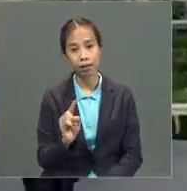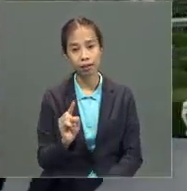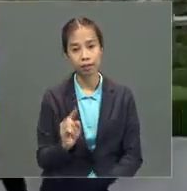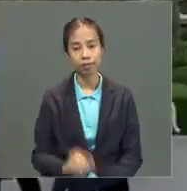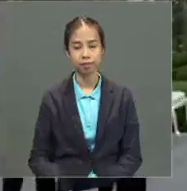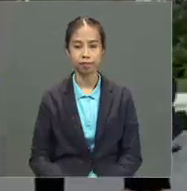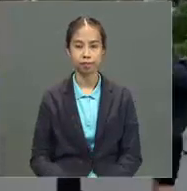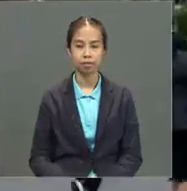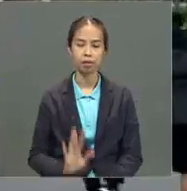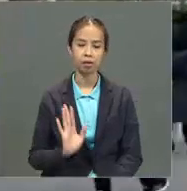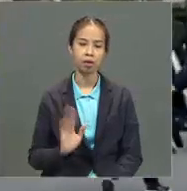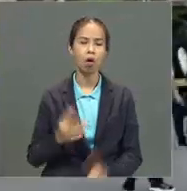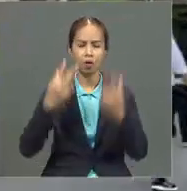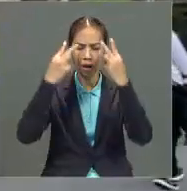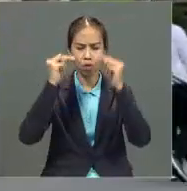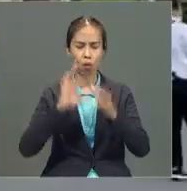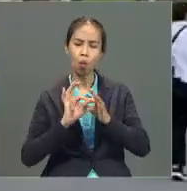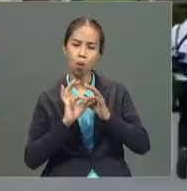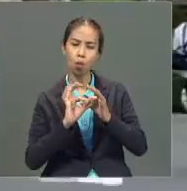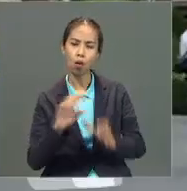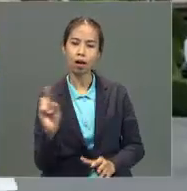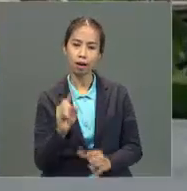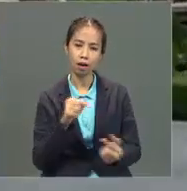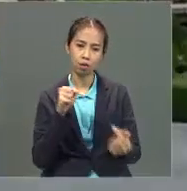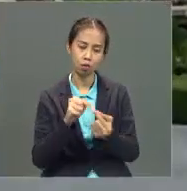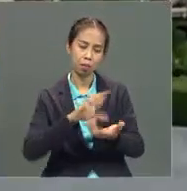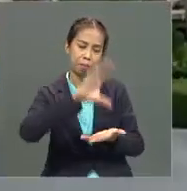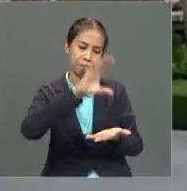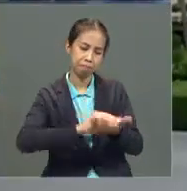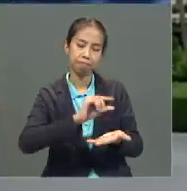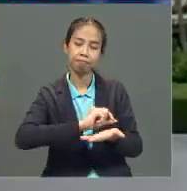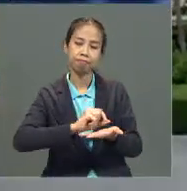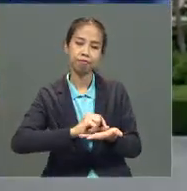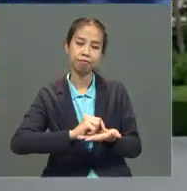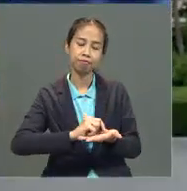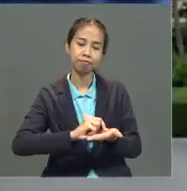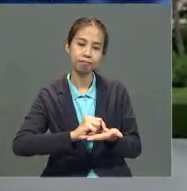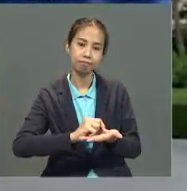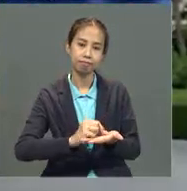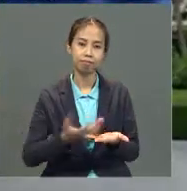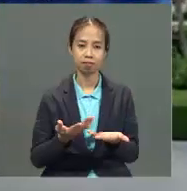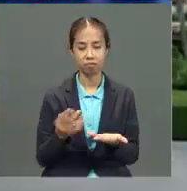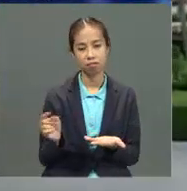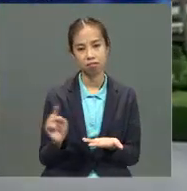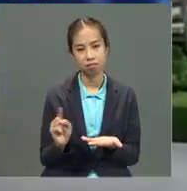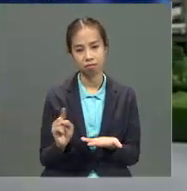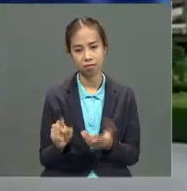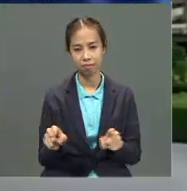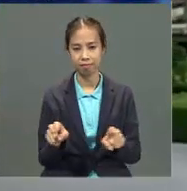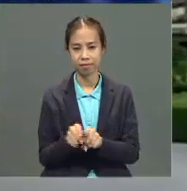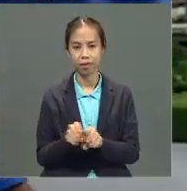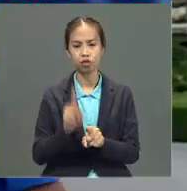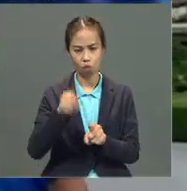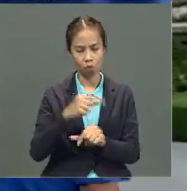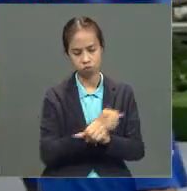านก็ห่วงเรื่องการลงทะเบียนนะครับลงบันทึกครับเพราะว่าเรื่องนี้เป็นเรื่องที่เราต้องการเอ